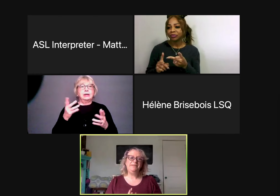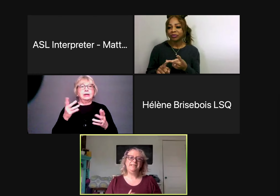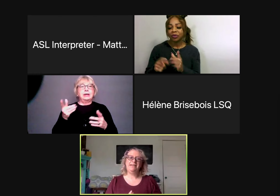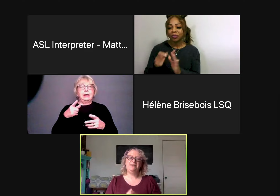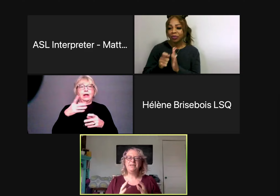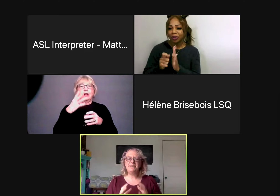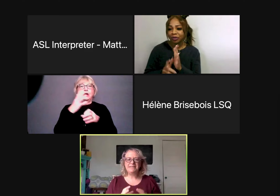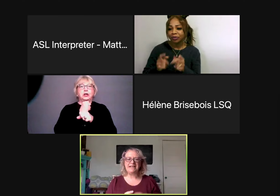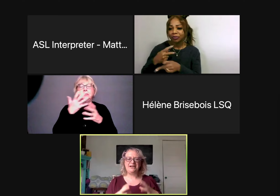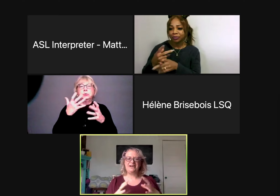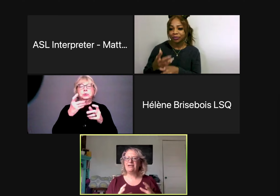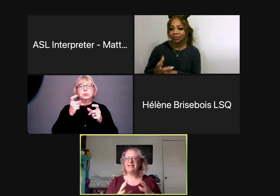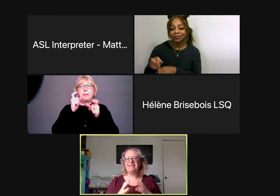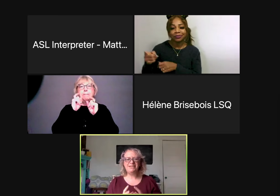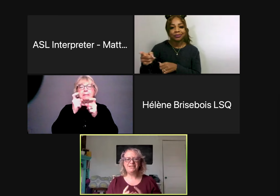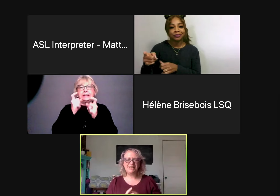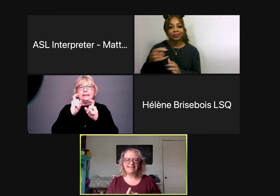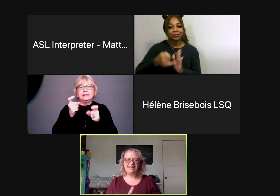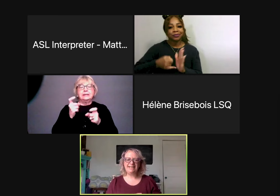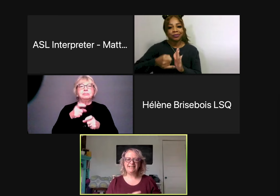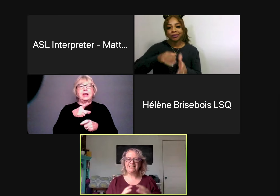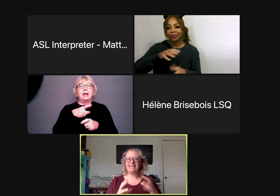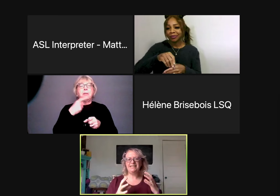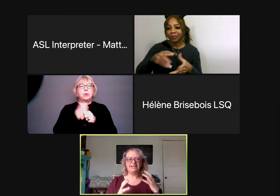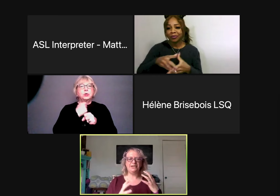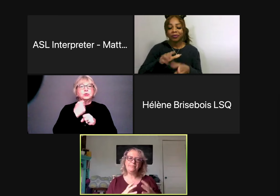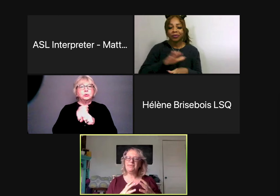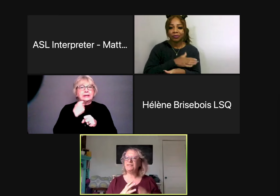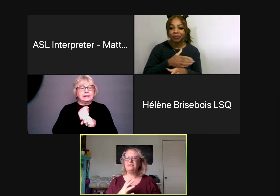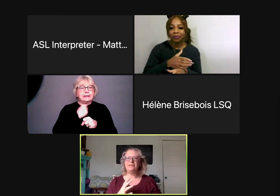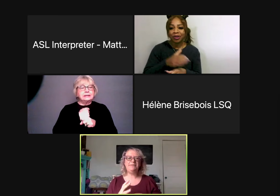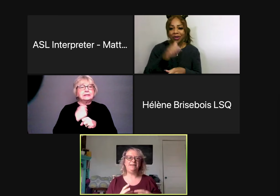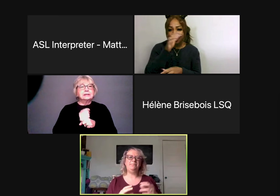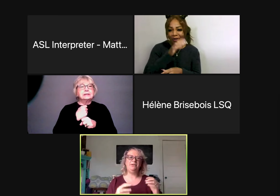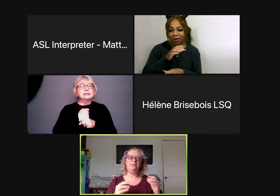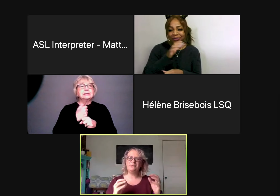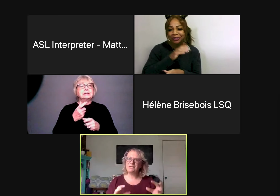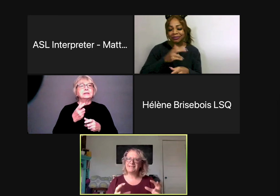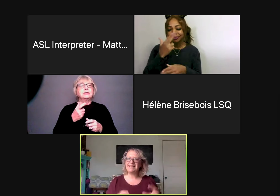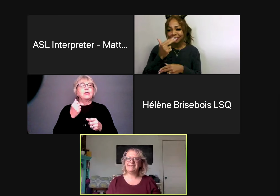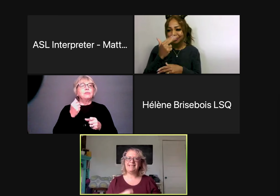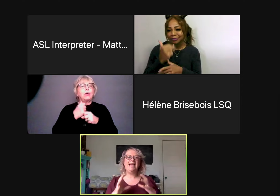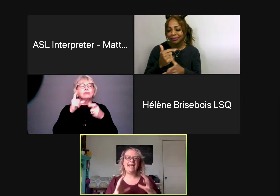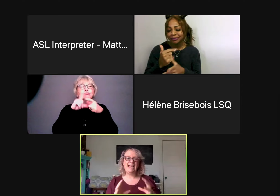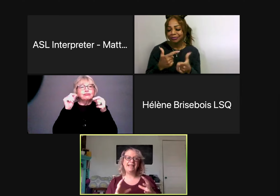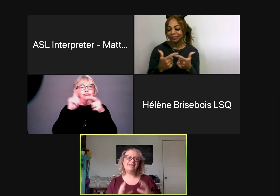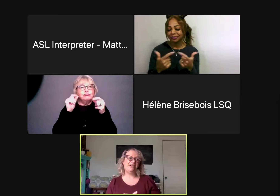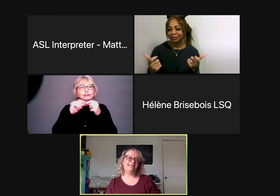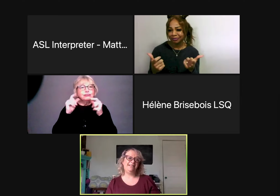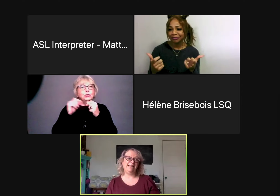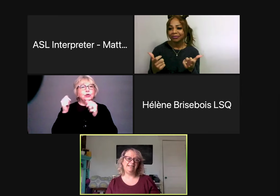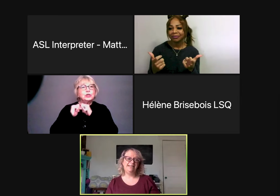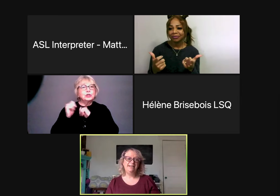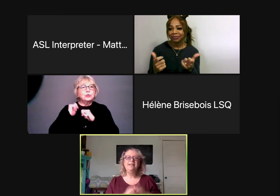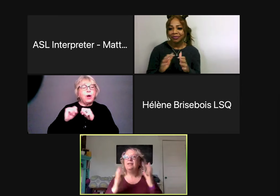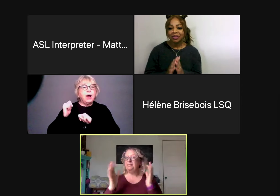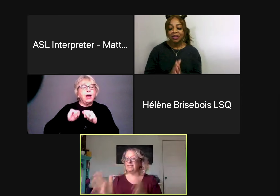nombreux prix, une productrice. Elle travaille avec, elle raconte des histoires, elle